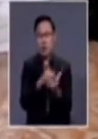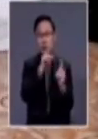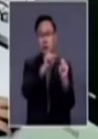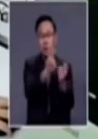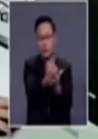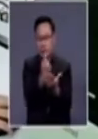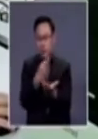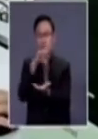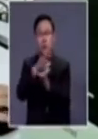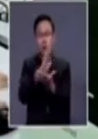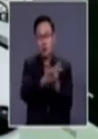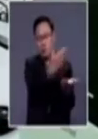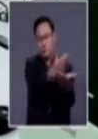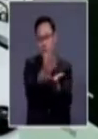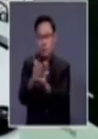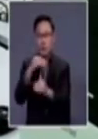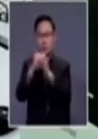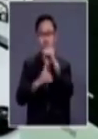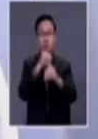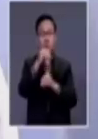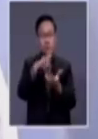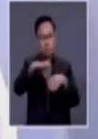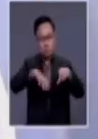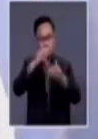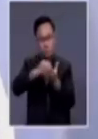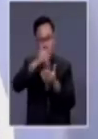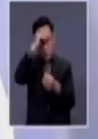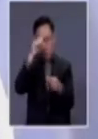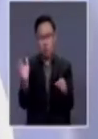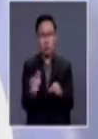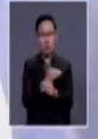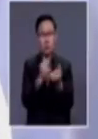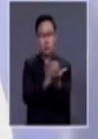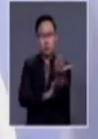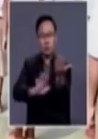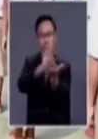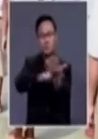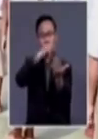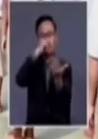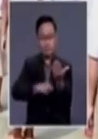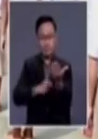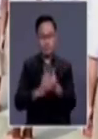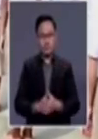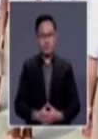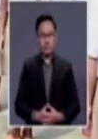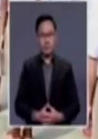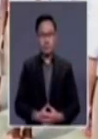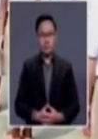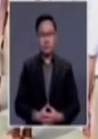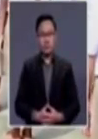เพื่อให้เกิดการกระจายตัวในการพัฒนาการจัดการศึกษาอย่างครอบคลุมทั่วทุกภูมิภาค